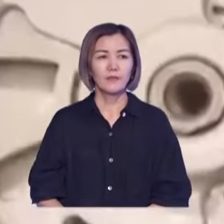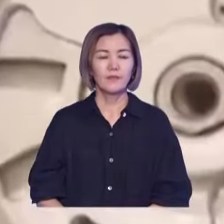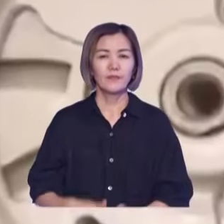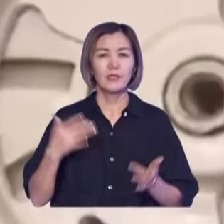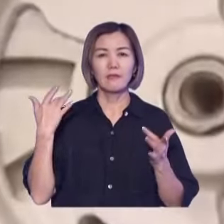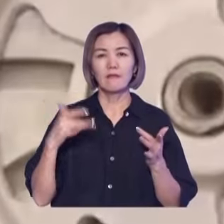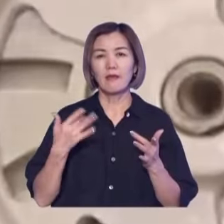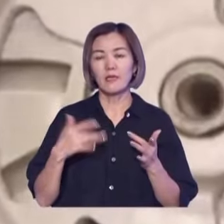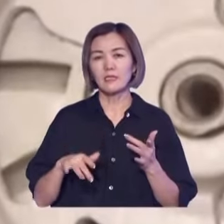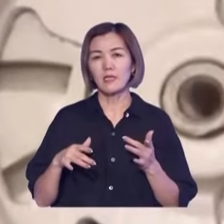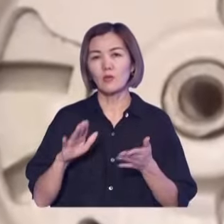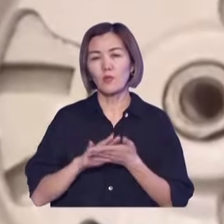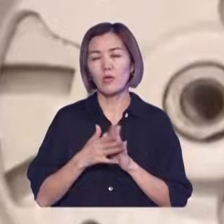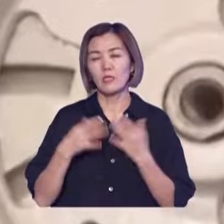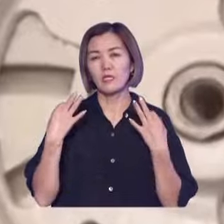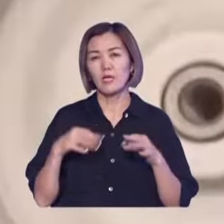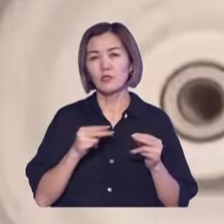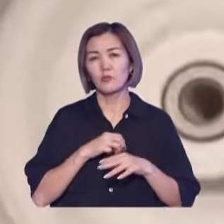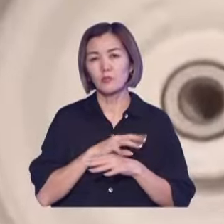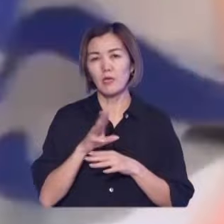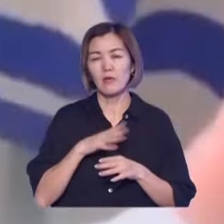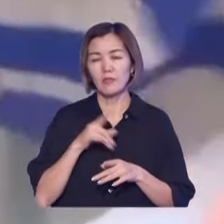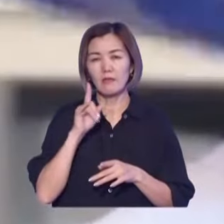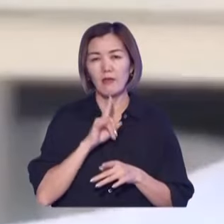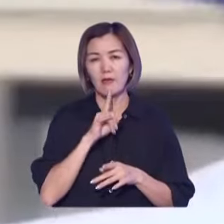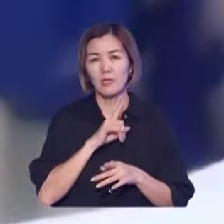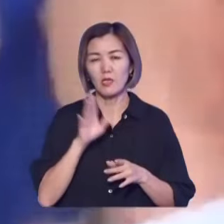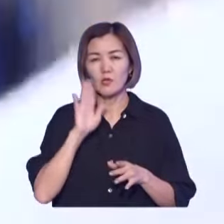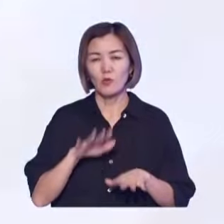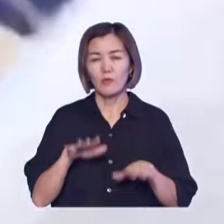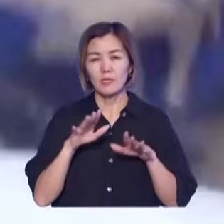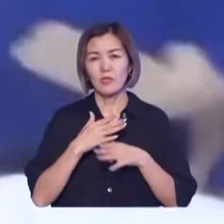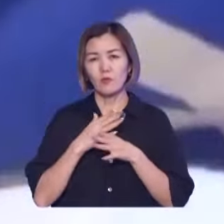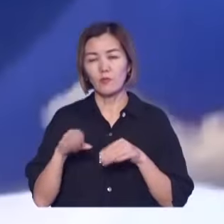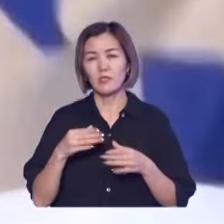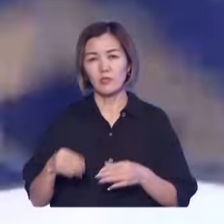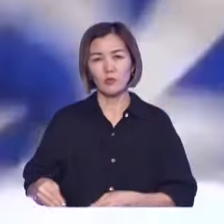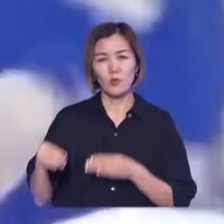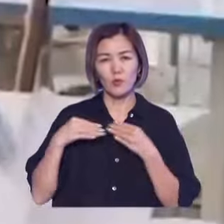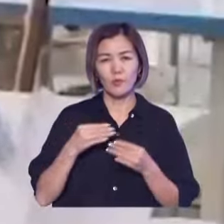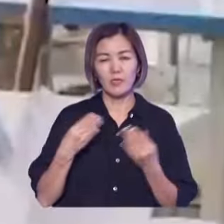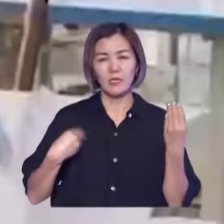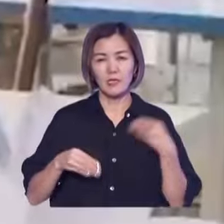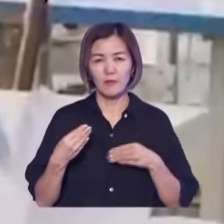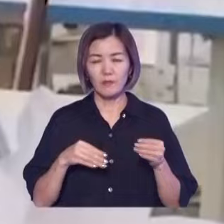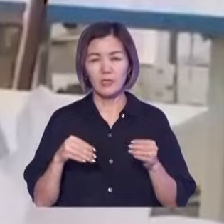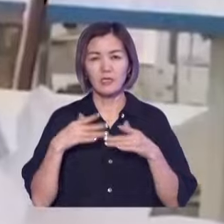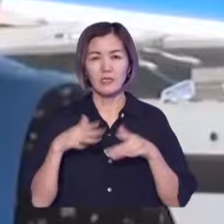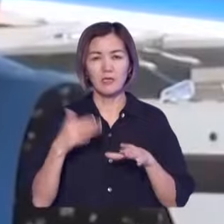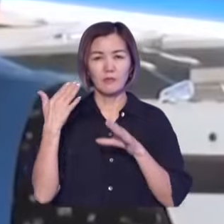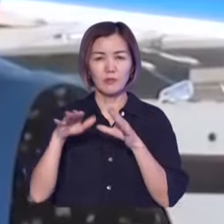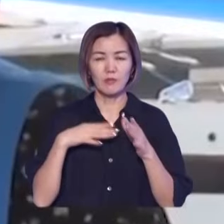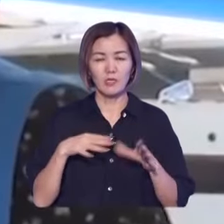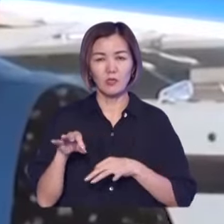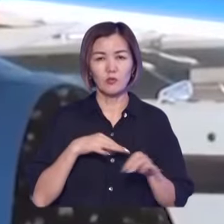түрмеден шартты түрде босаған әйелдер жұмыспен қамтылды. Олар су басқан аймаққа көмектесіп жатыр. Төсек жабдықтары мен арнайы киімдерді тігіп сонда жібермек.